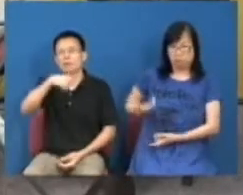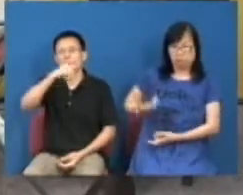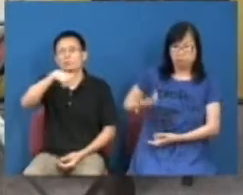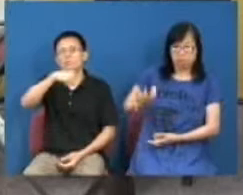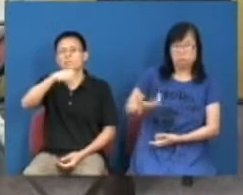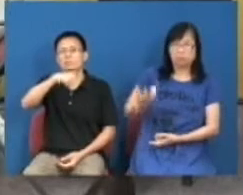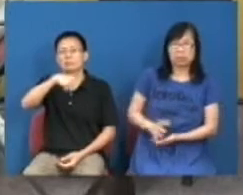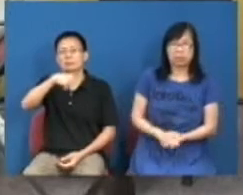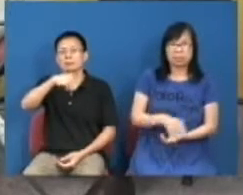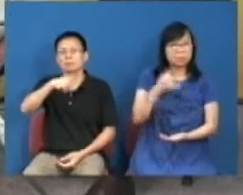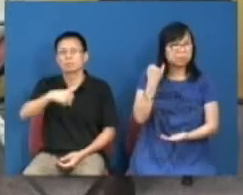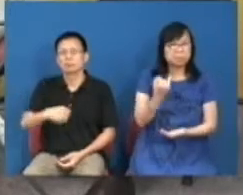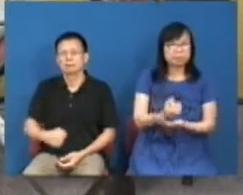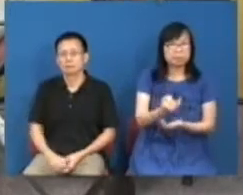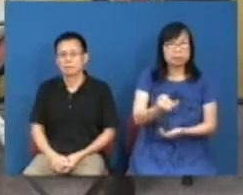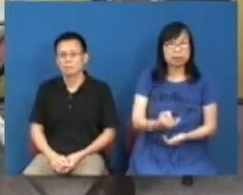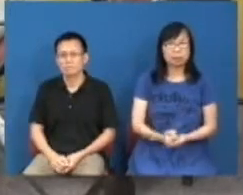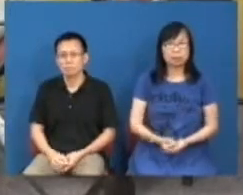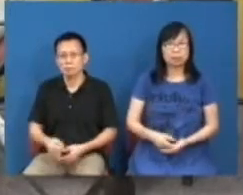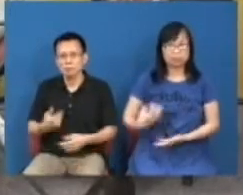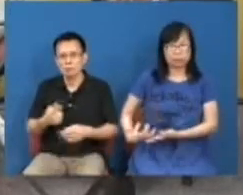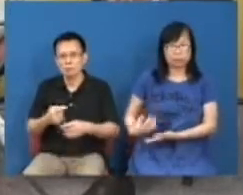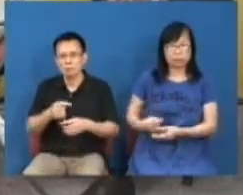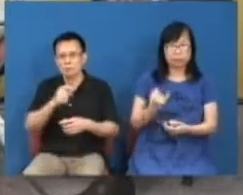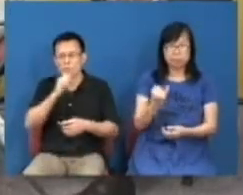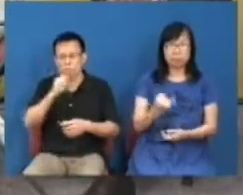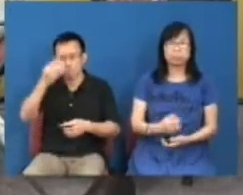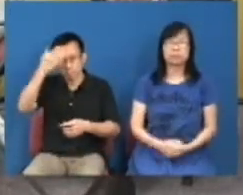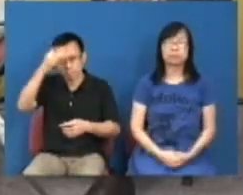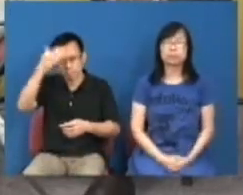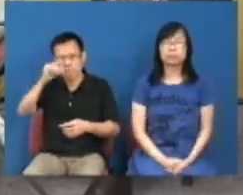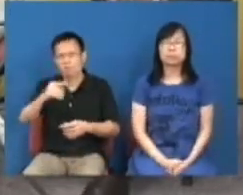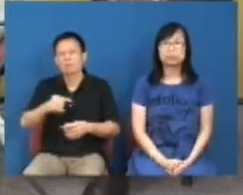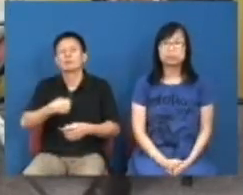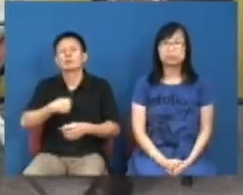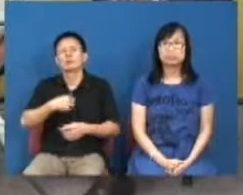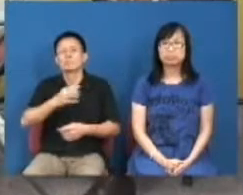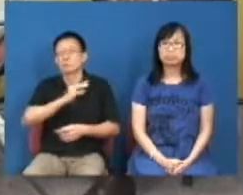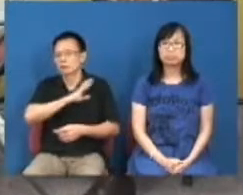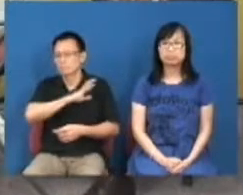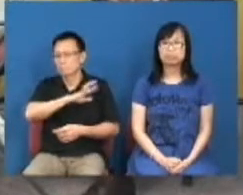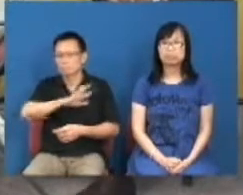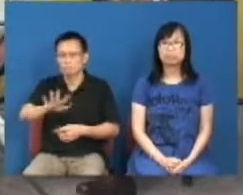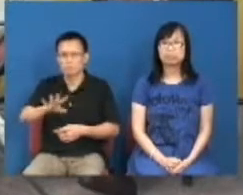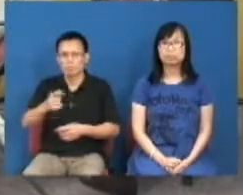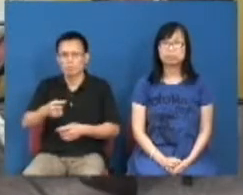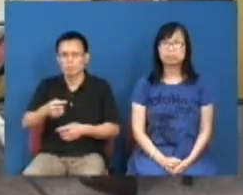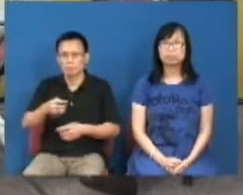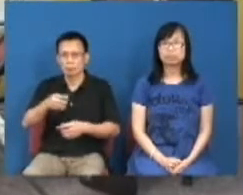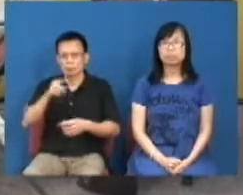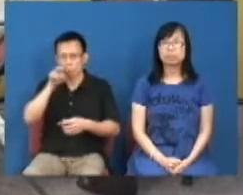咯，一定唔抵啦嚇，一定對身體有傷害。 咁有個領悟啦，咁我哋實在係唔應該對於每一件事太執